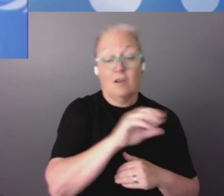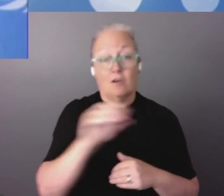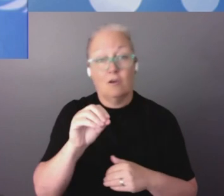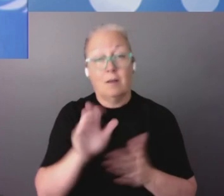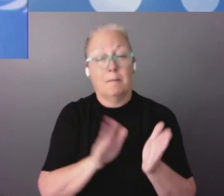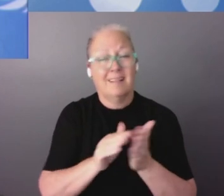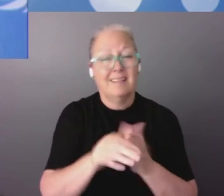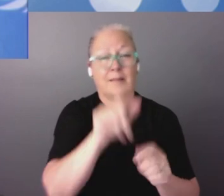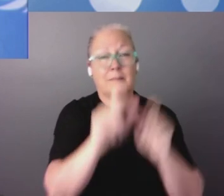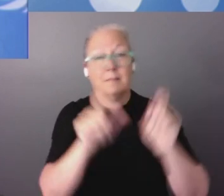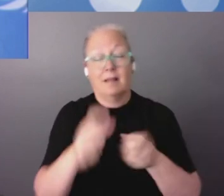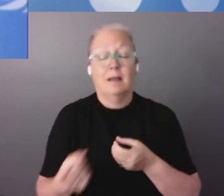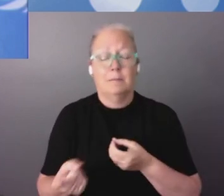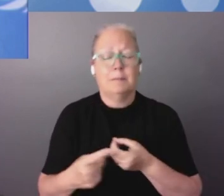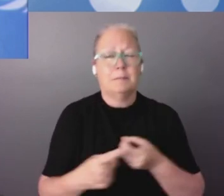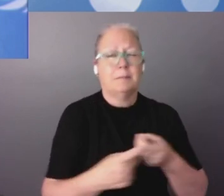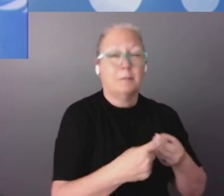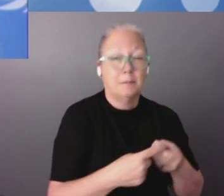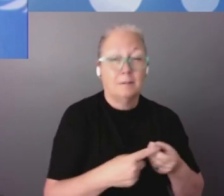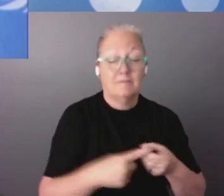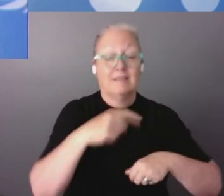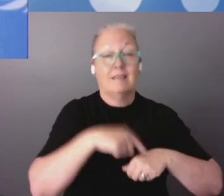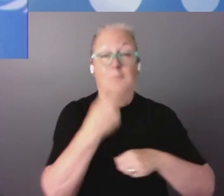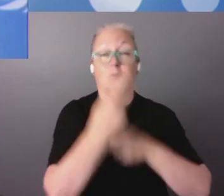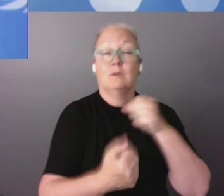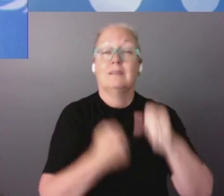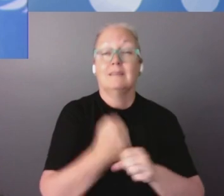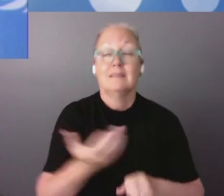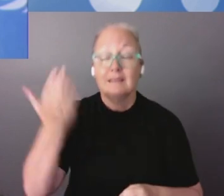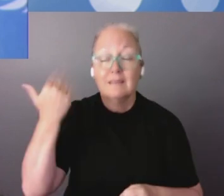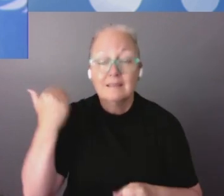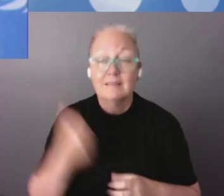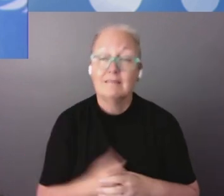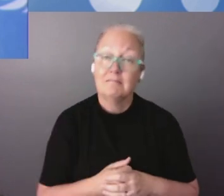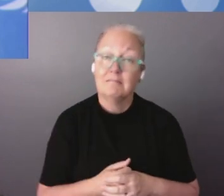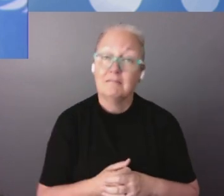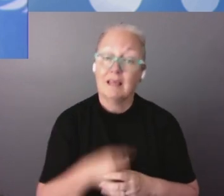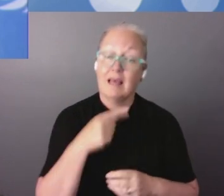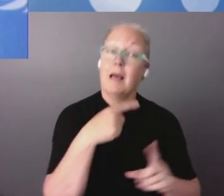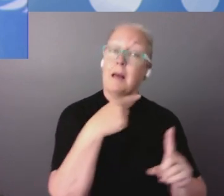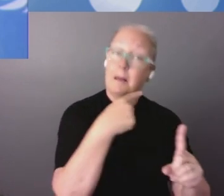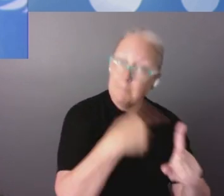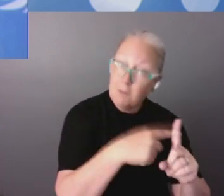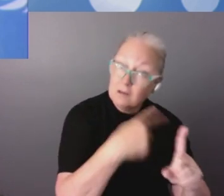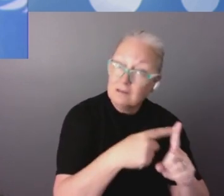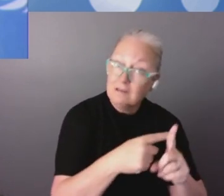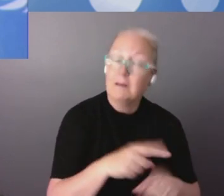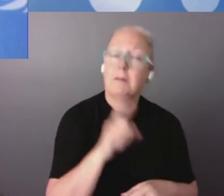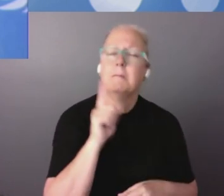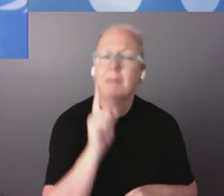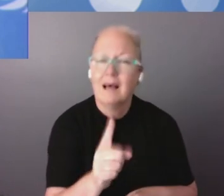非常重要的责任就是加强我们的相互连接的这个水平。按